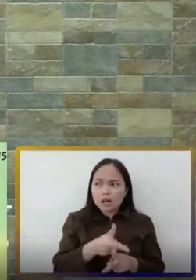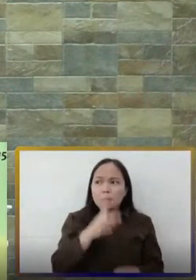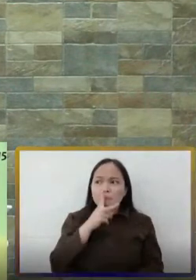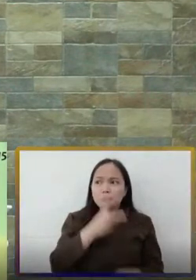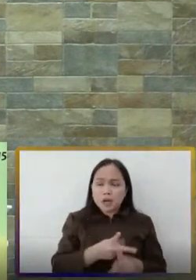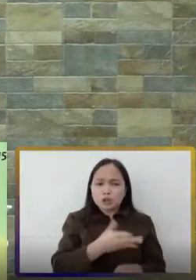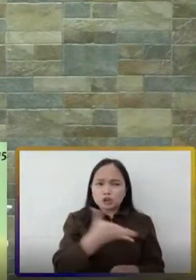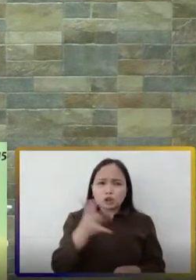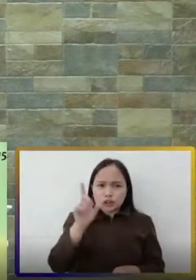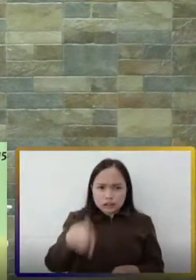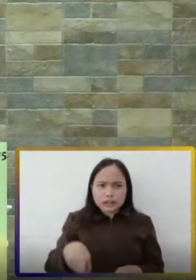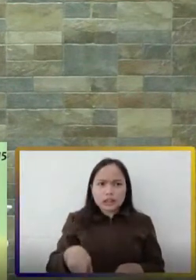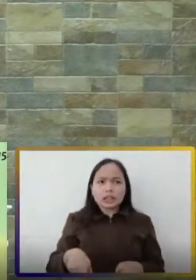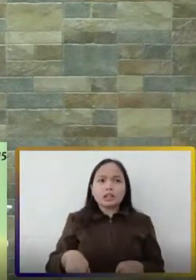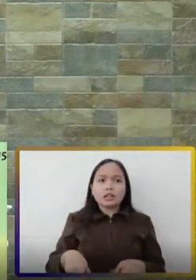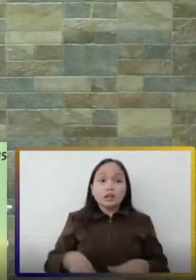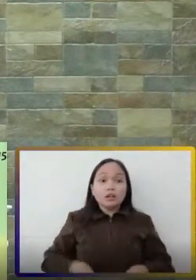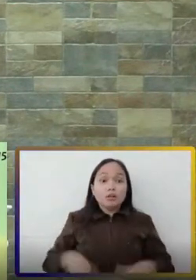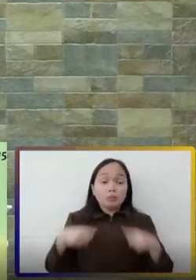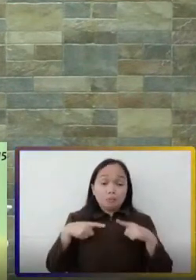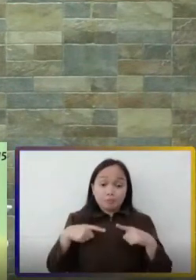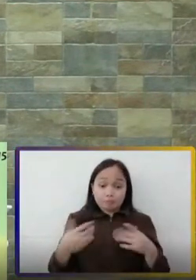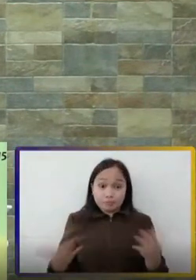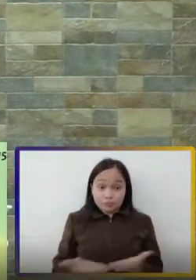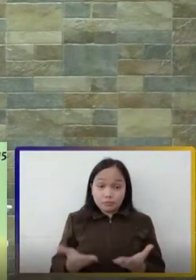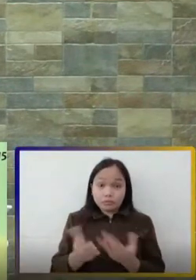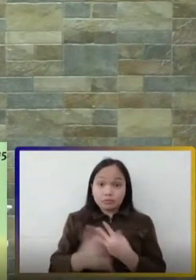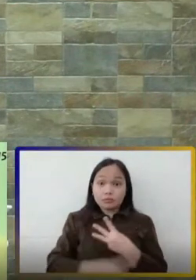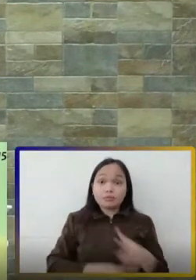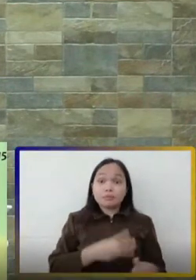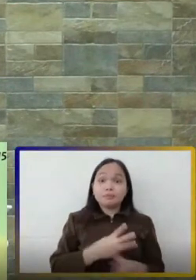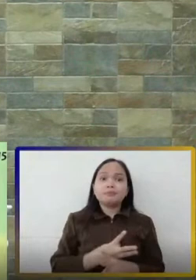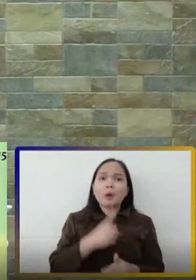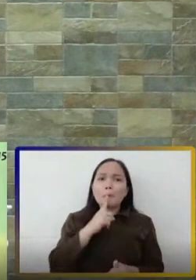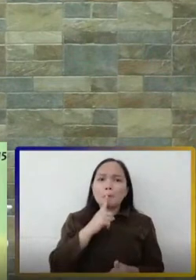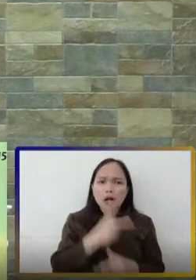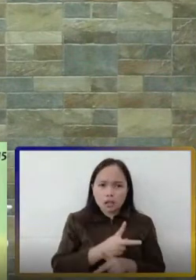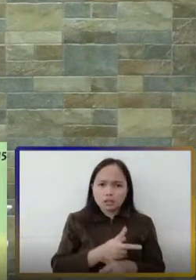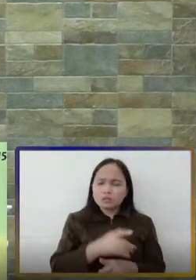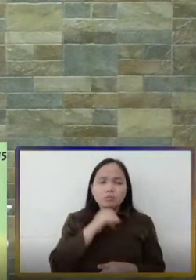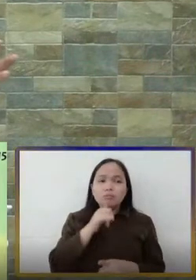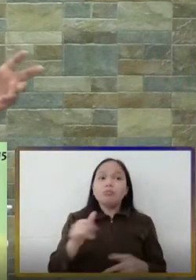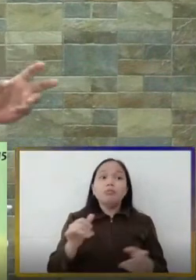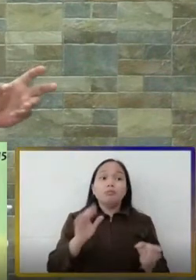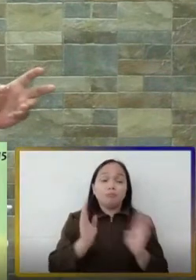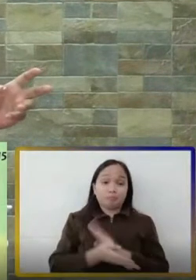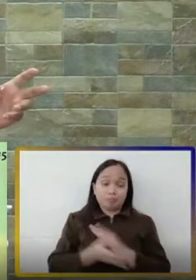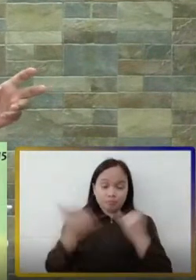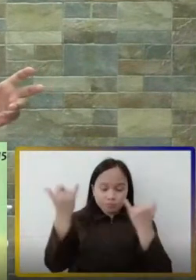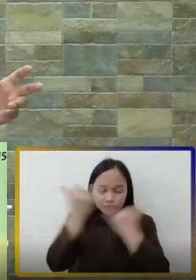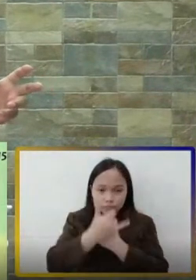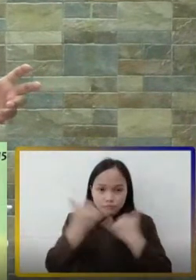should live in the midst of this wicked world properly. Not as fools.